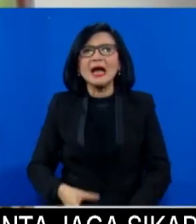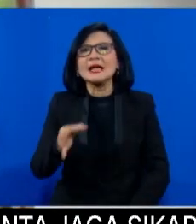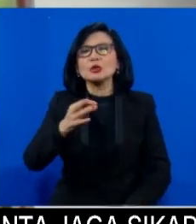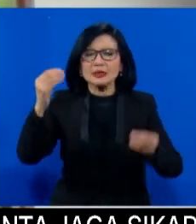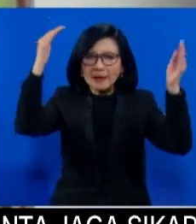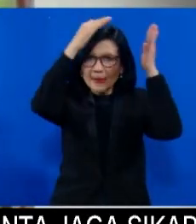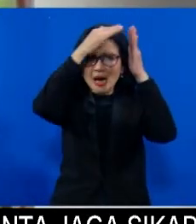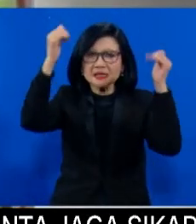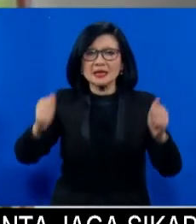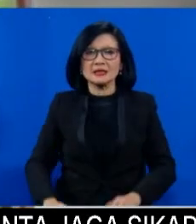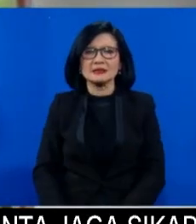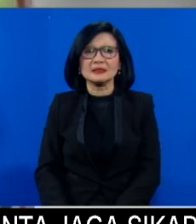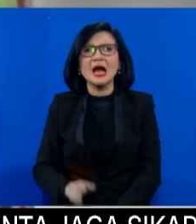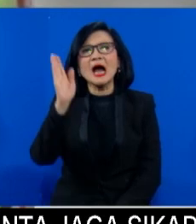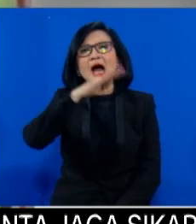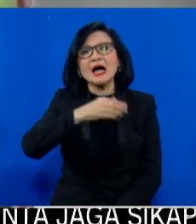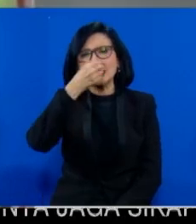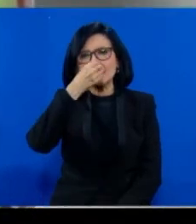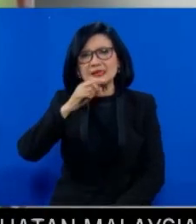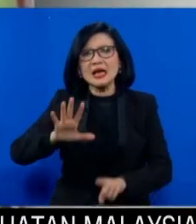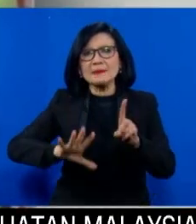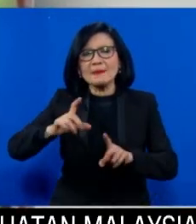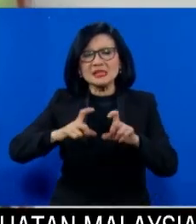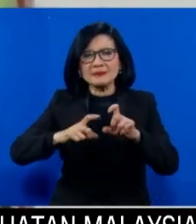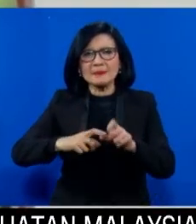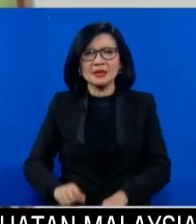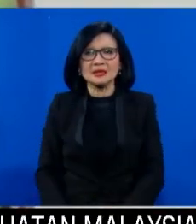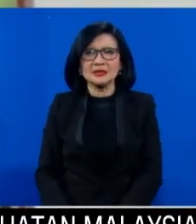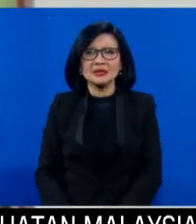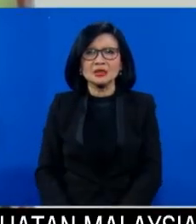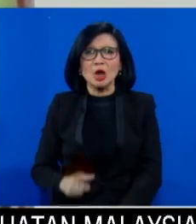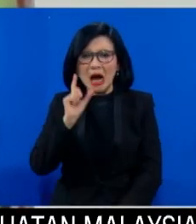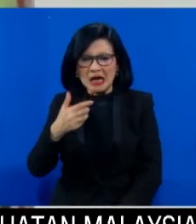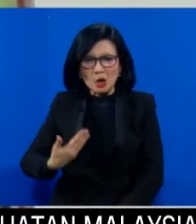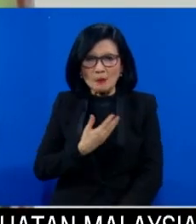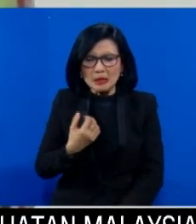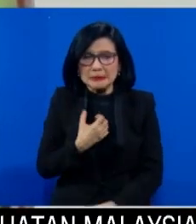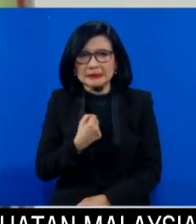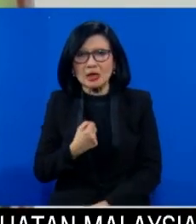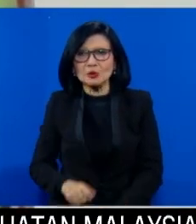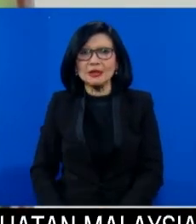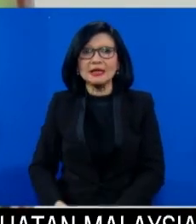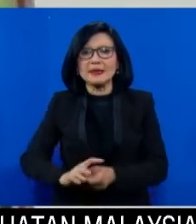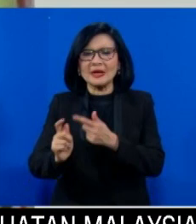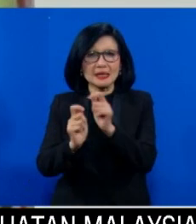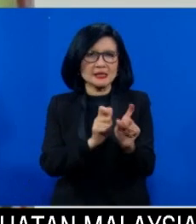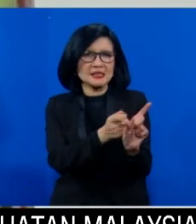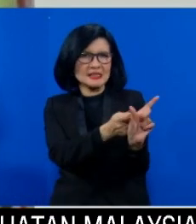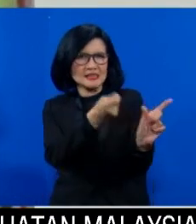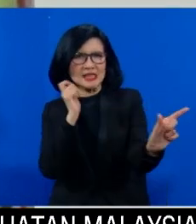Makassar, Sulawesi Selatan, Kamis 15 September. Untuk menakuti korban, para tersangka menggunakan ketapel dan anak